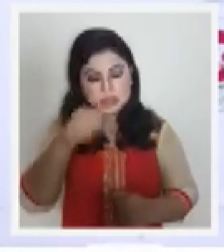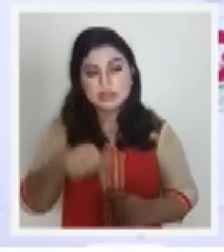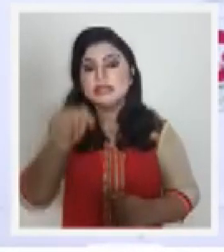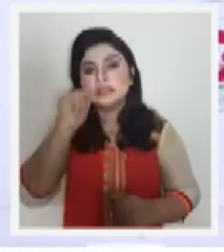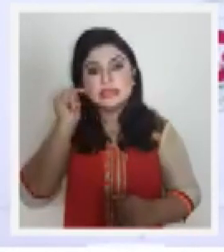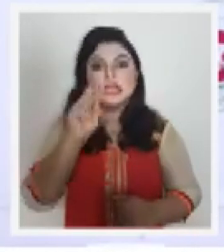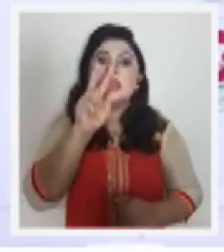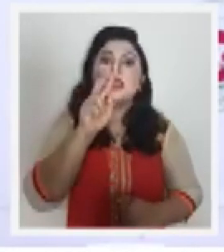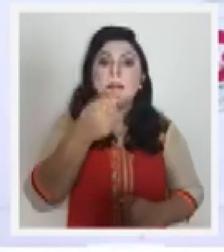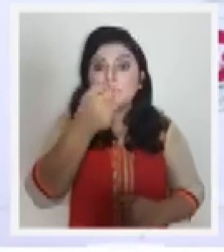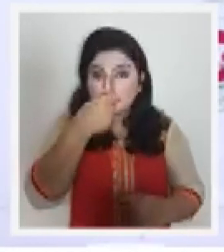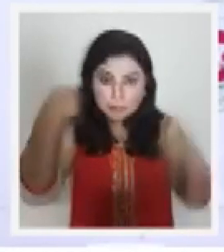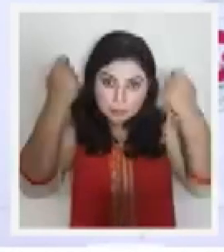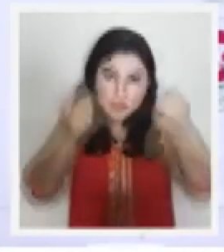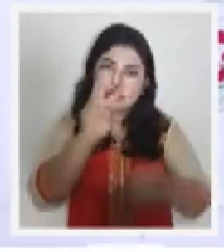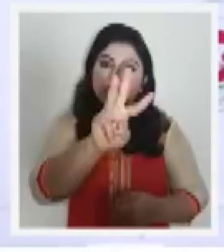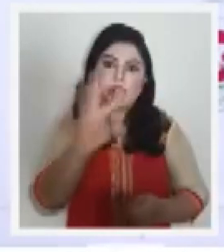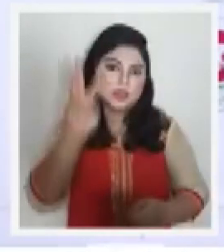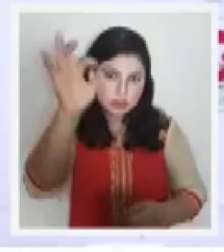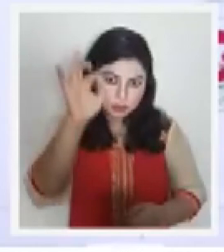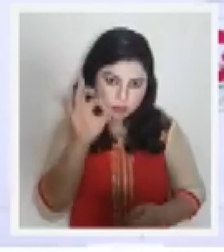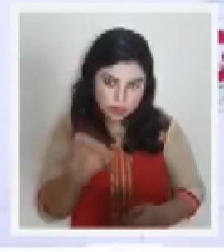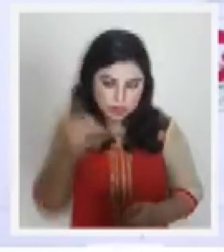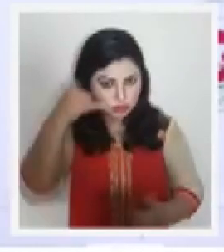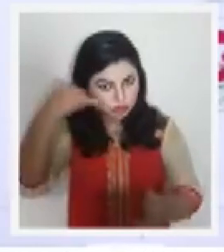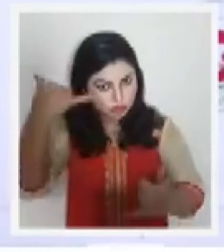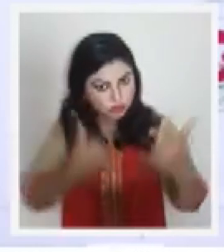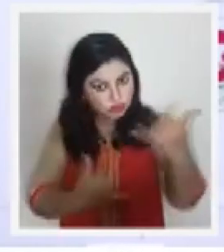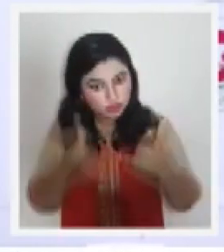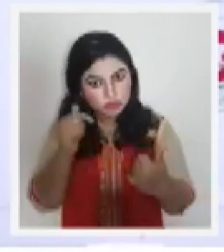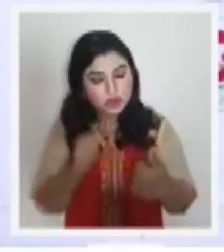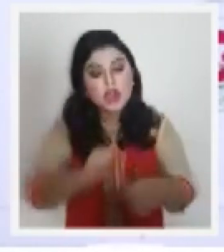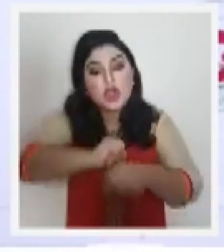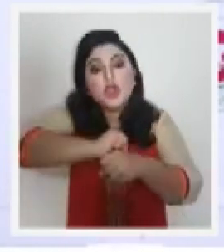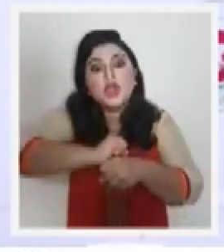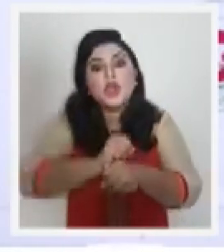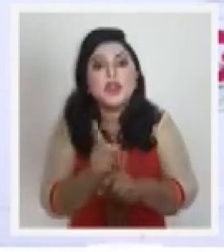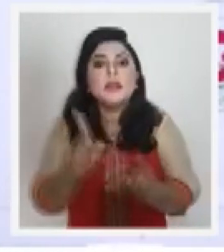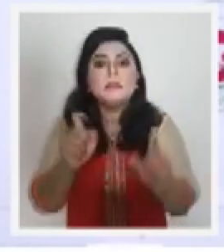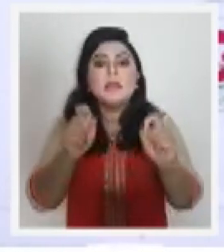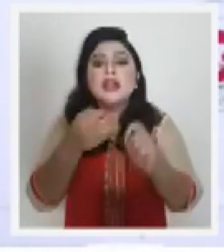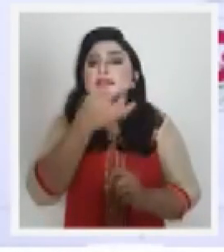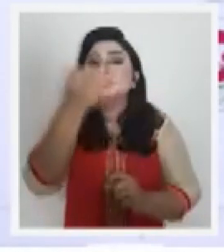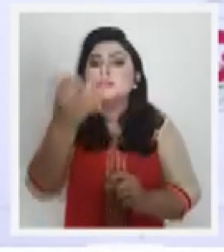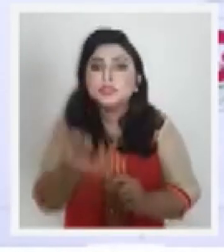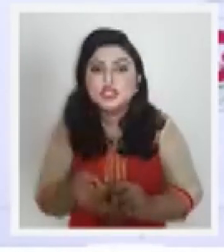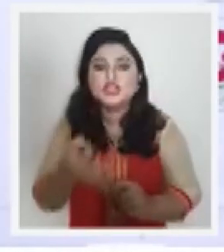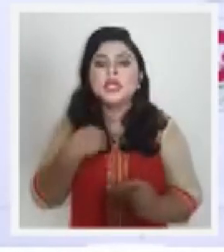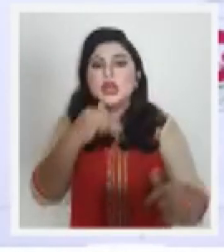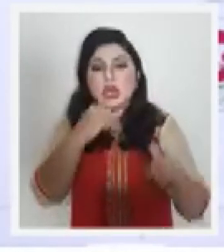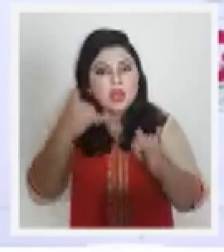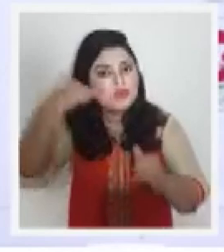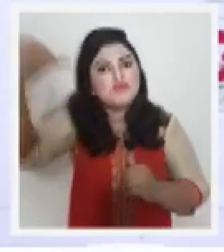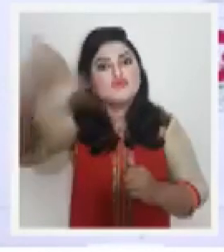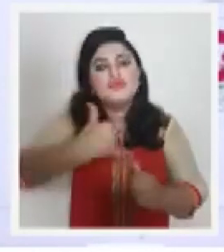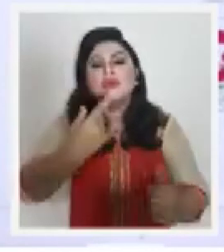যারা কল দিয়েছিলেন তাদের মধ্যে 67% পুরুষ এবং 33% নারী। এছাড়া কলের